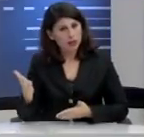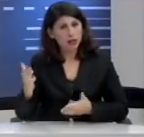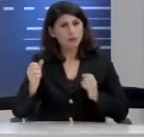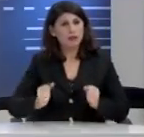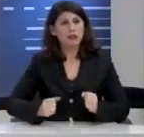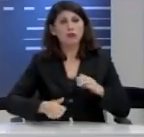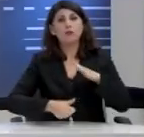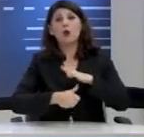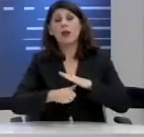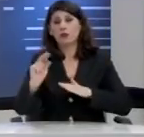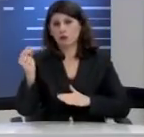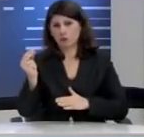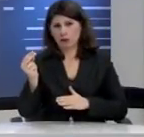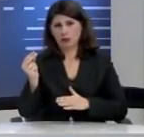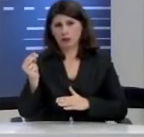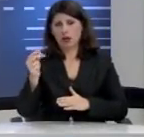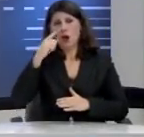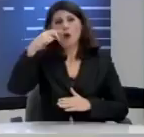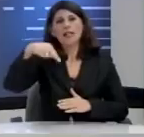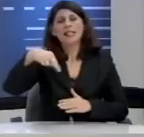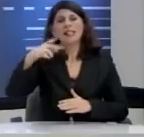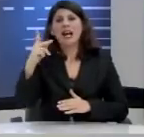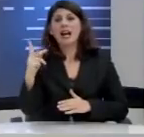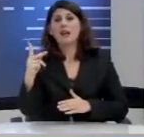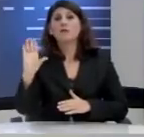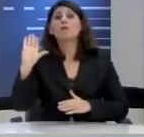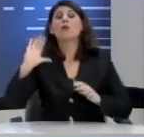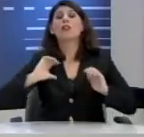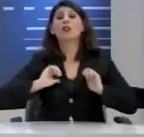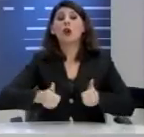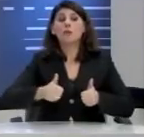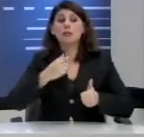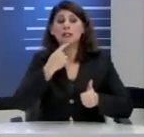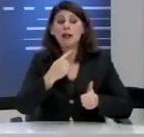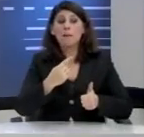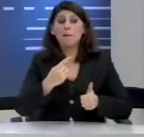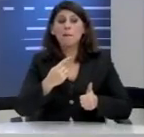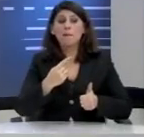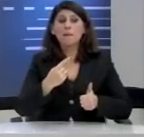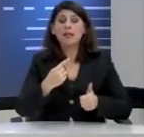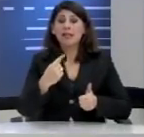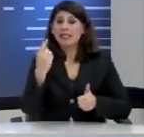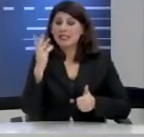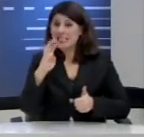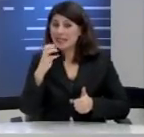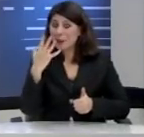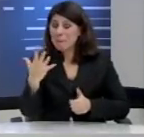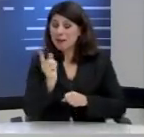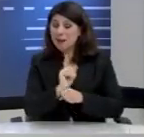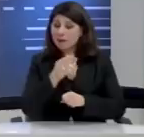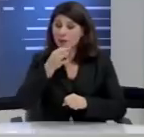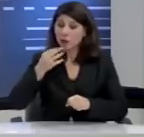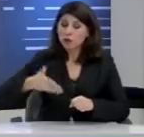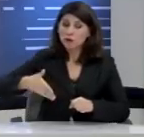τη θέση του Προέδρου της Βουλής, ο Νικήτας Κακλαμάνης, που δεν τόλμησε να αρθρώσει σήμερα 3/4 που μιλήσε εδώ ο Κυριάκος